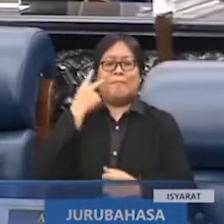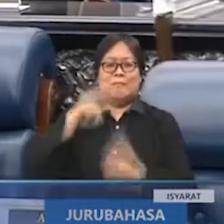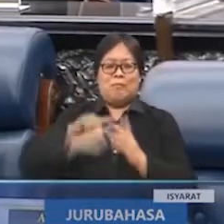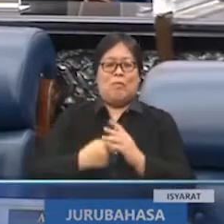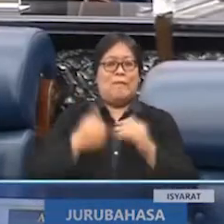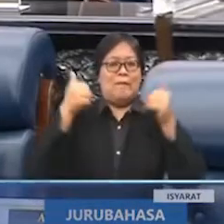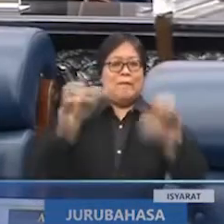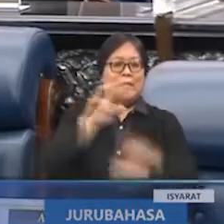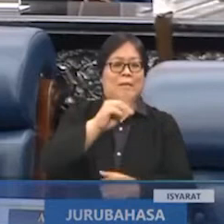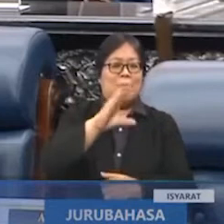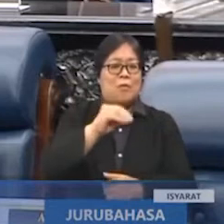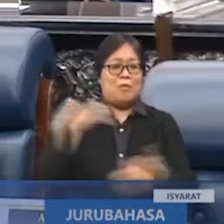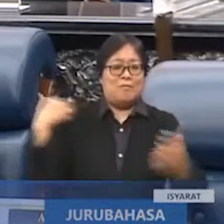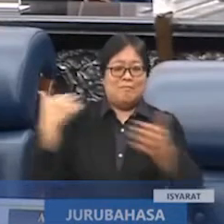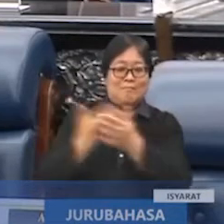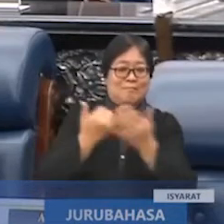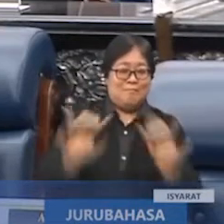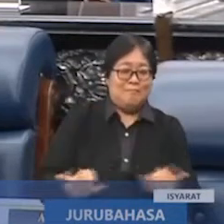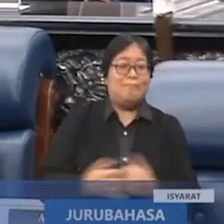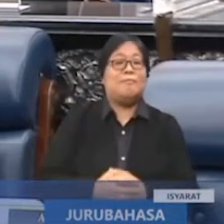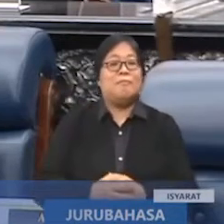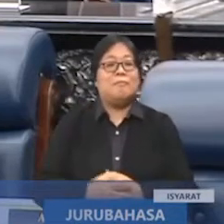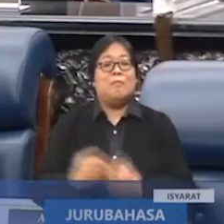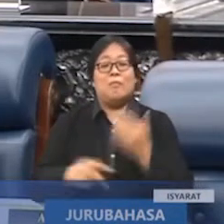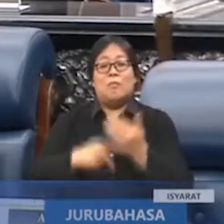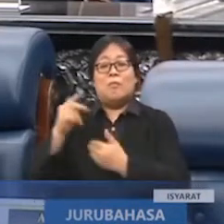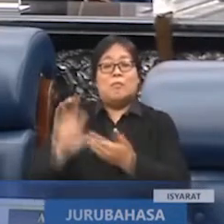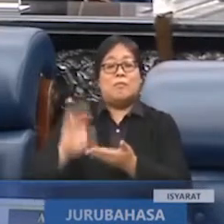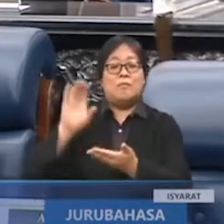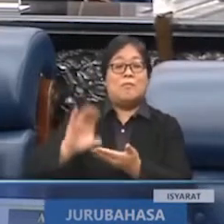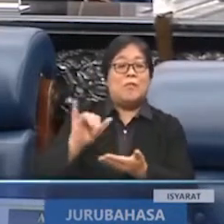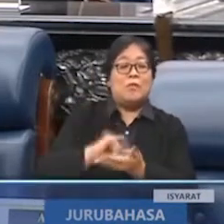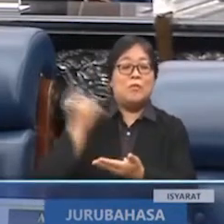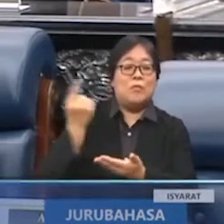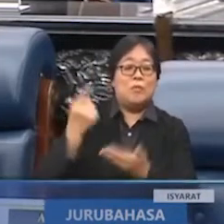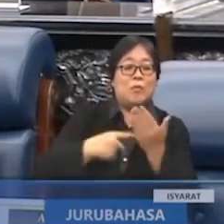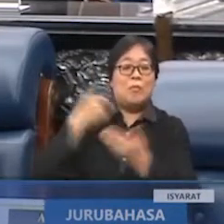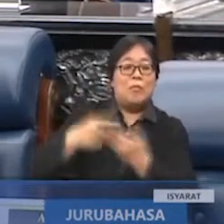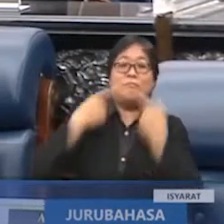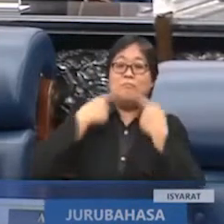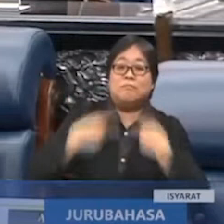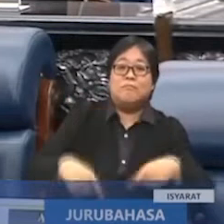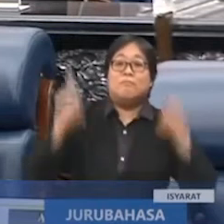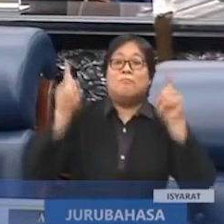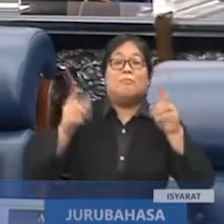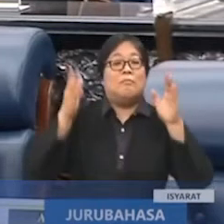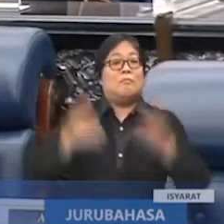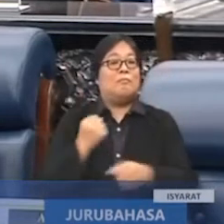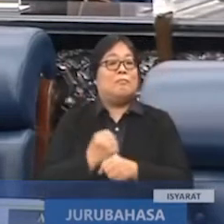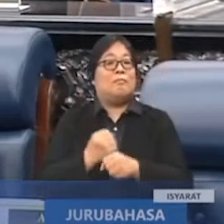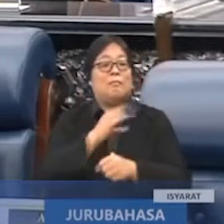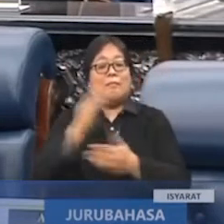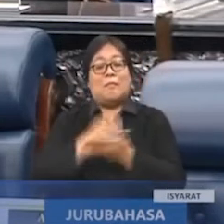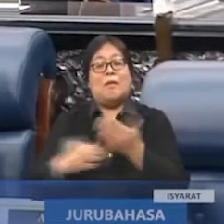MCO pertama sehingga kini, Tuan Yang Dipertua, dengan program subsidi upah ini menjadi satu program yang cukup popular di kalangan warga kerja dan pihak